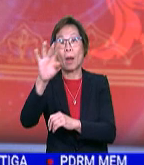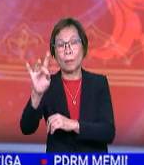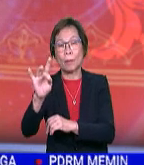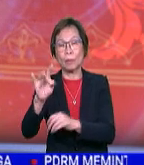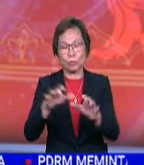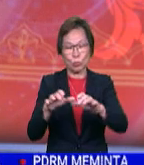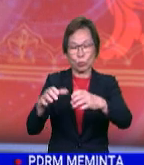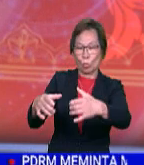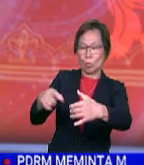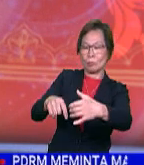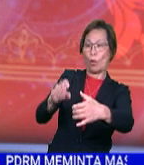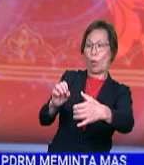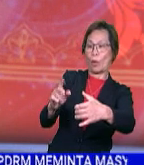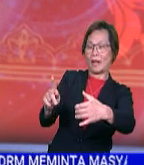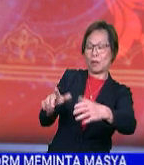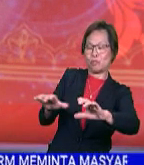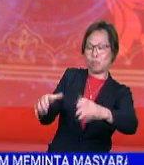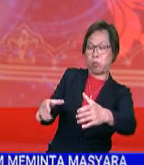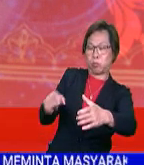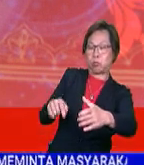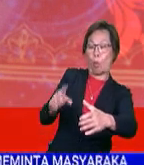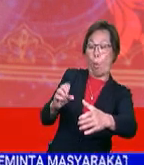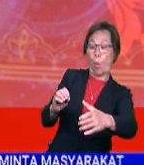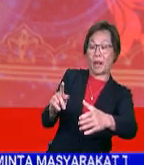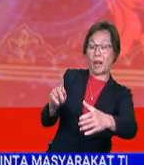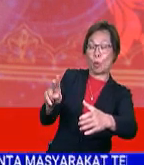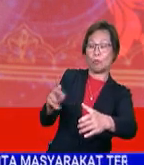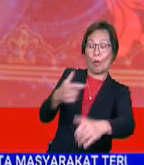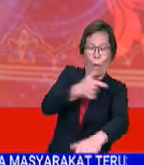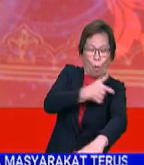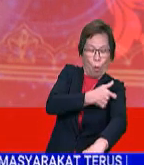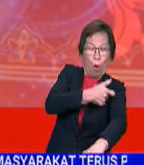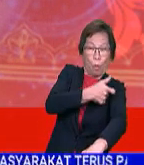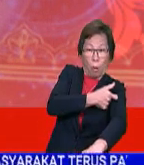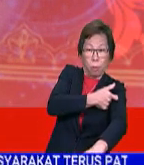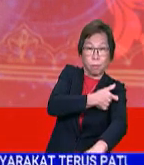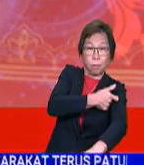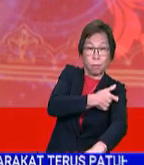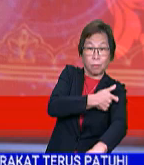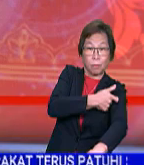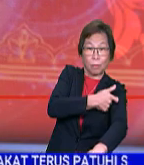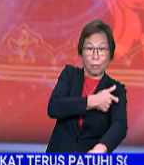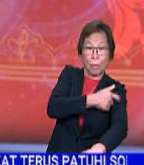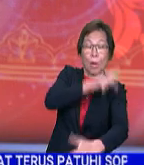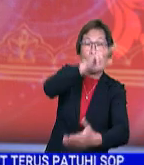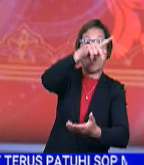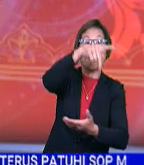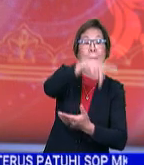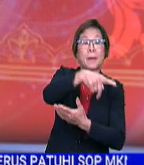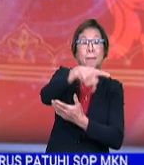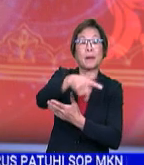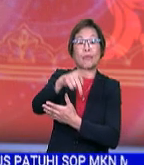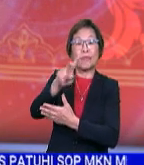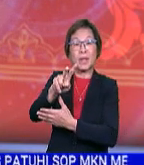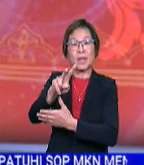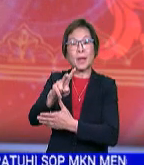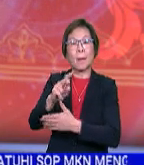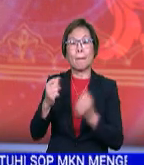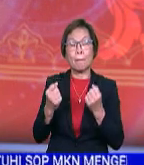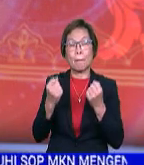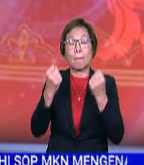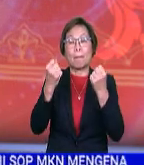9,998 golongan orang kurang upaya OKU menerima vaksin COVID-19 di Pusat Pemberian Vaksin